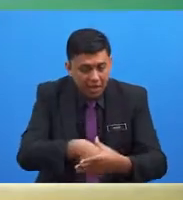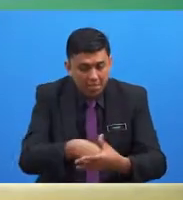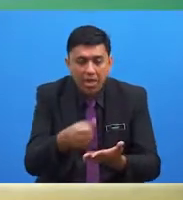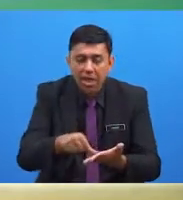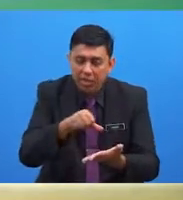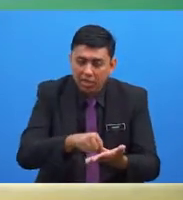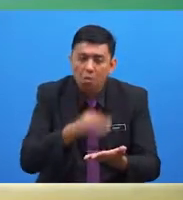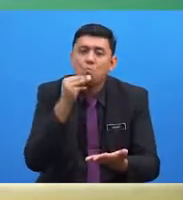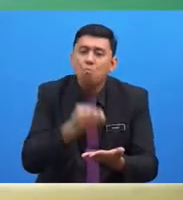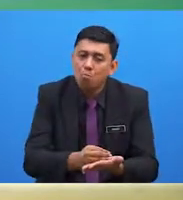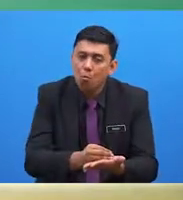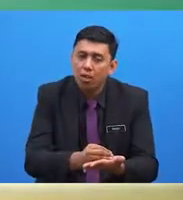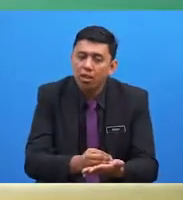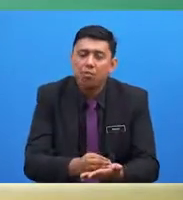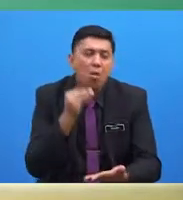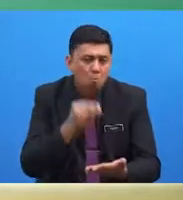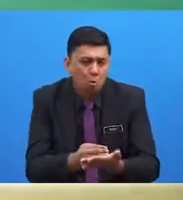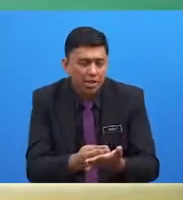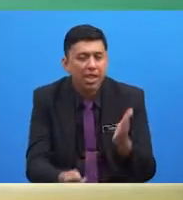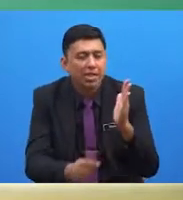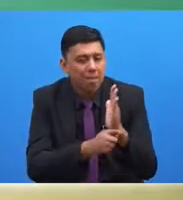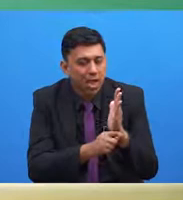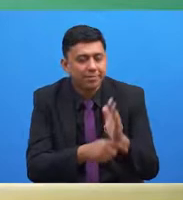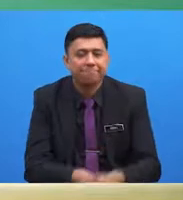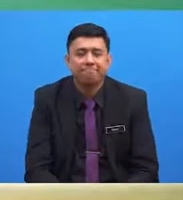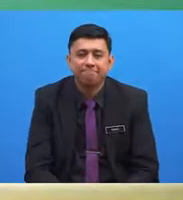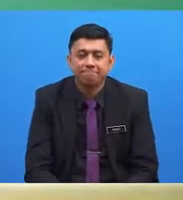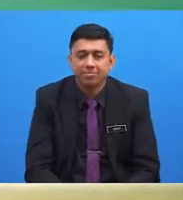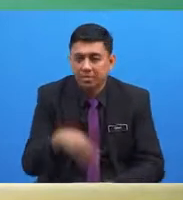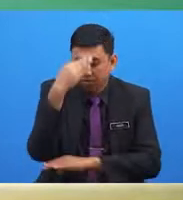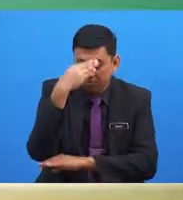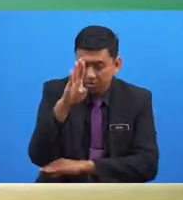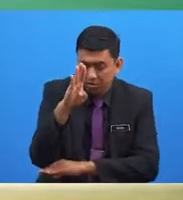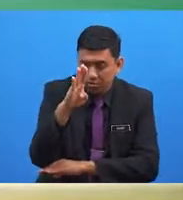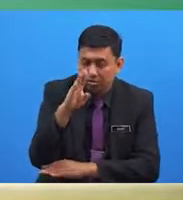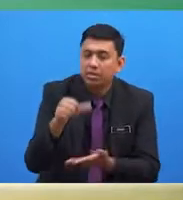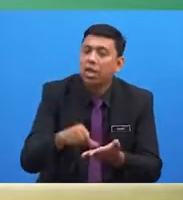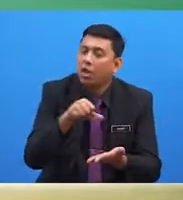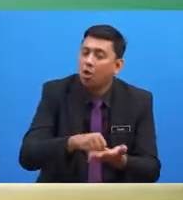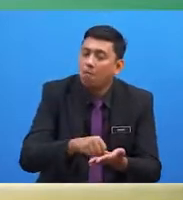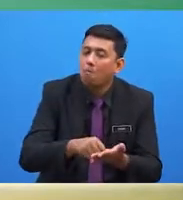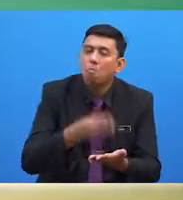modal termasuk modal tambahan. Baki akaun modal perkongsi tidak